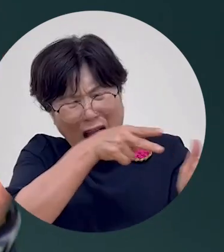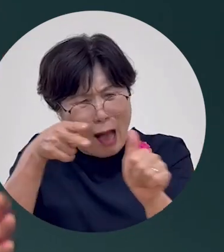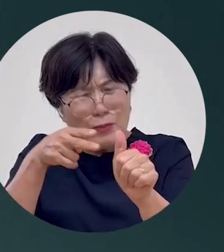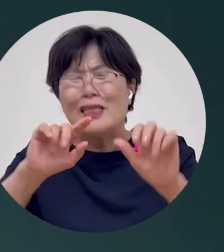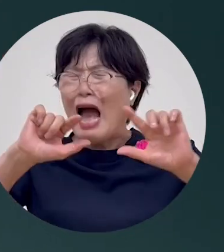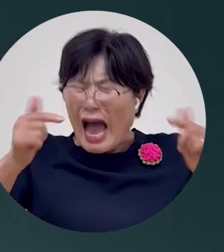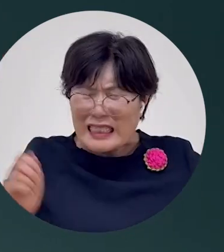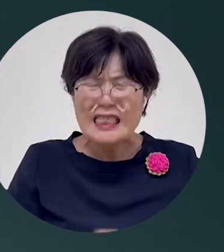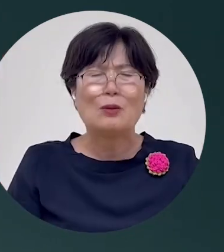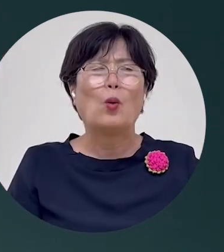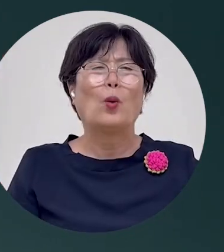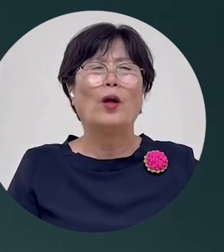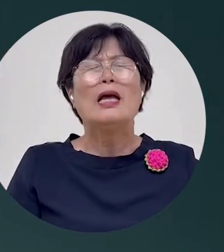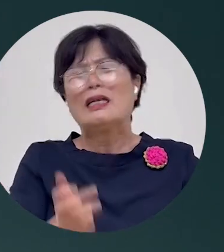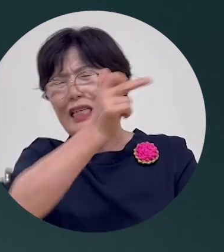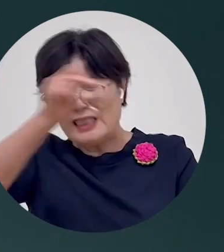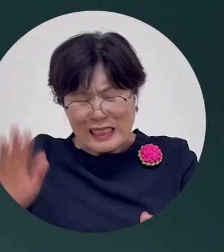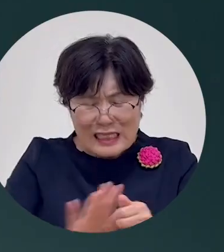사랑의 눈으로,